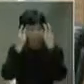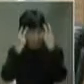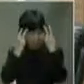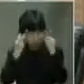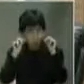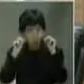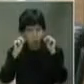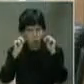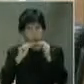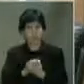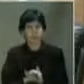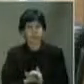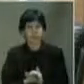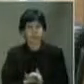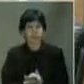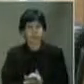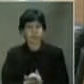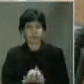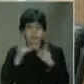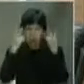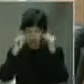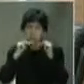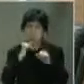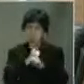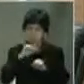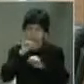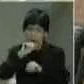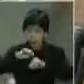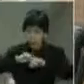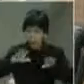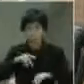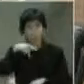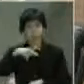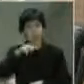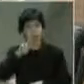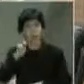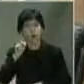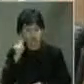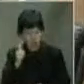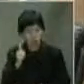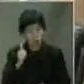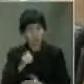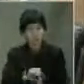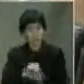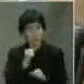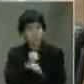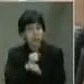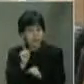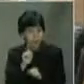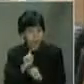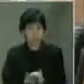ฐมนตรีประกาศภาวะฉุกเฉินได้หลักการเขาบอก